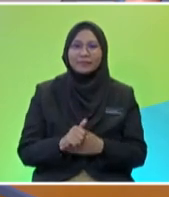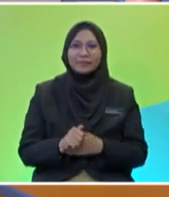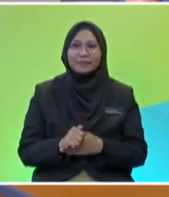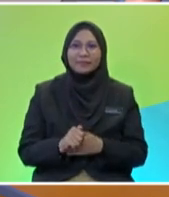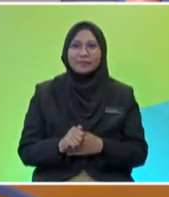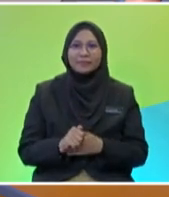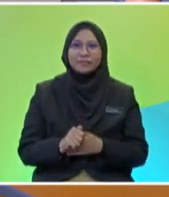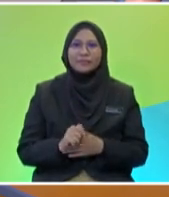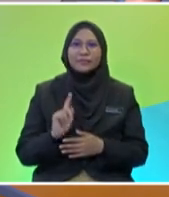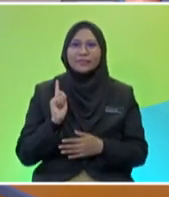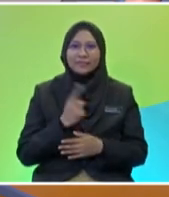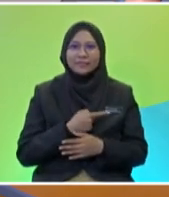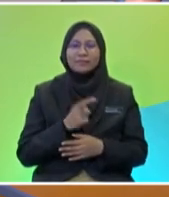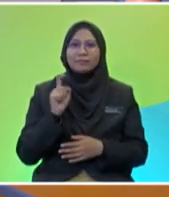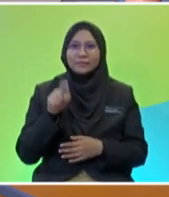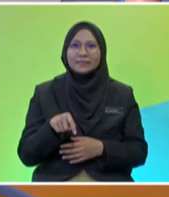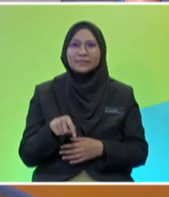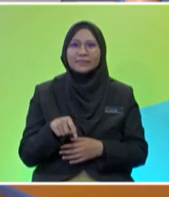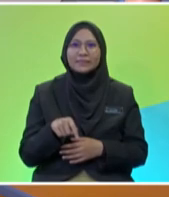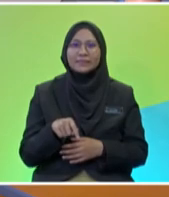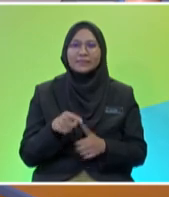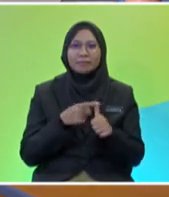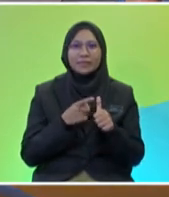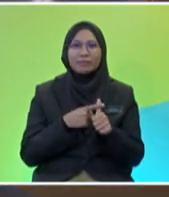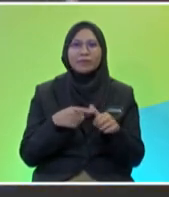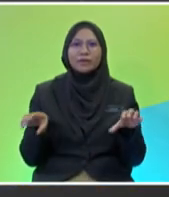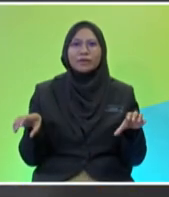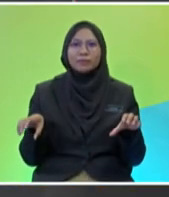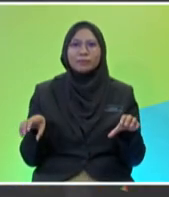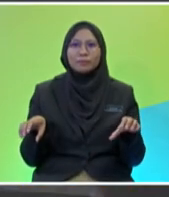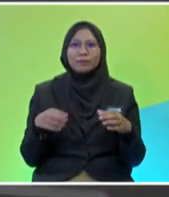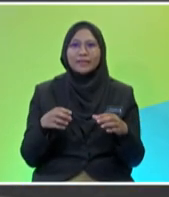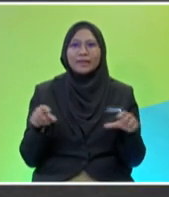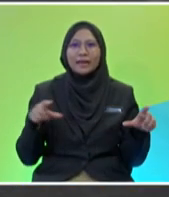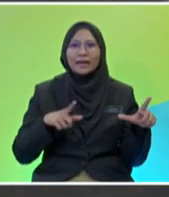kita sebatanya mengamalkan nilai hematinggi kepada anggota